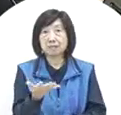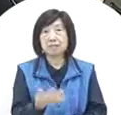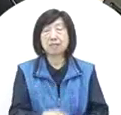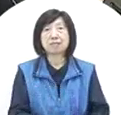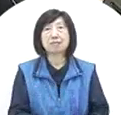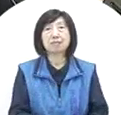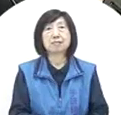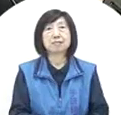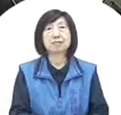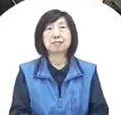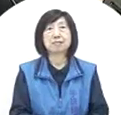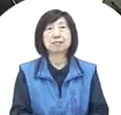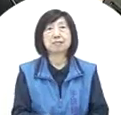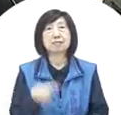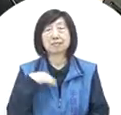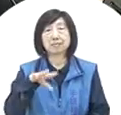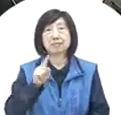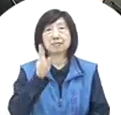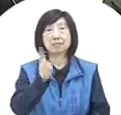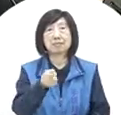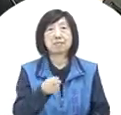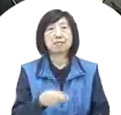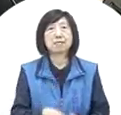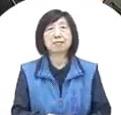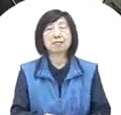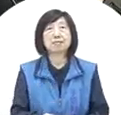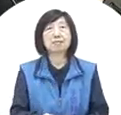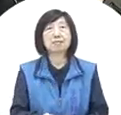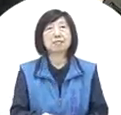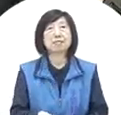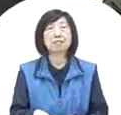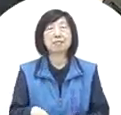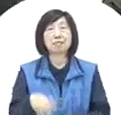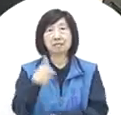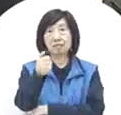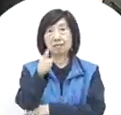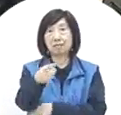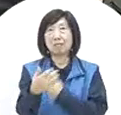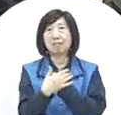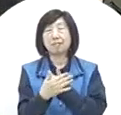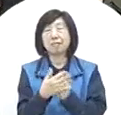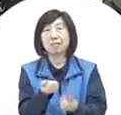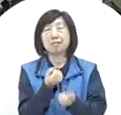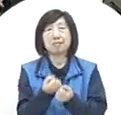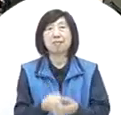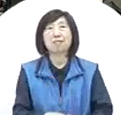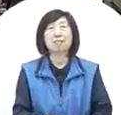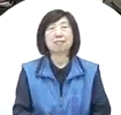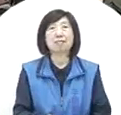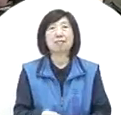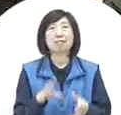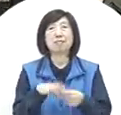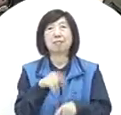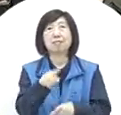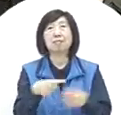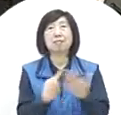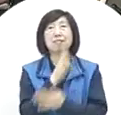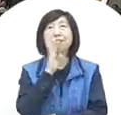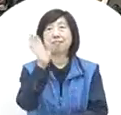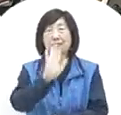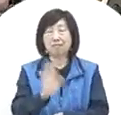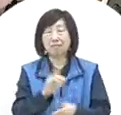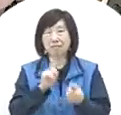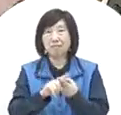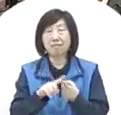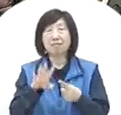长？ 这样子，我先请那个。 是我简单跟议员报告，谢谢议员争取一点。 不用你讲啦，我们在讲市长的态度啦。 不是，因为议员是提到跟